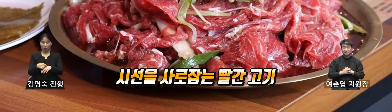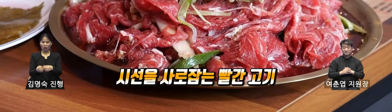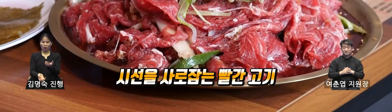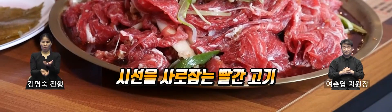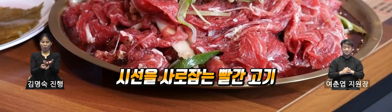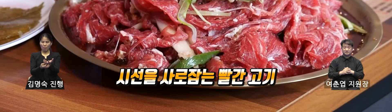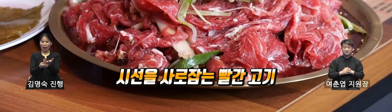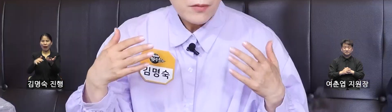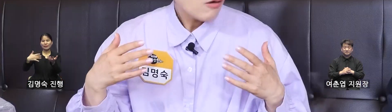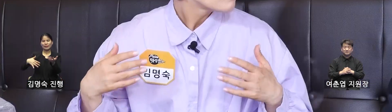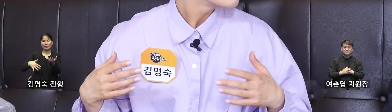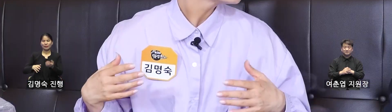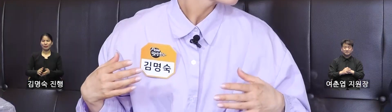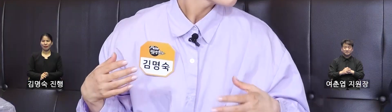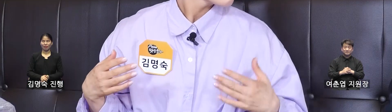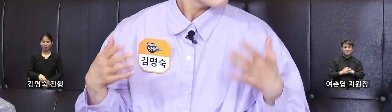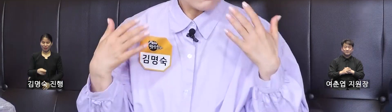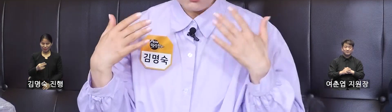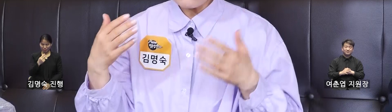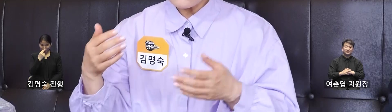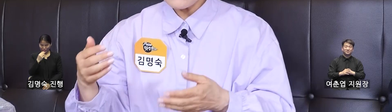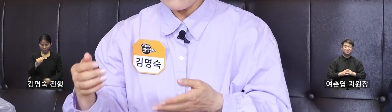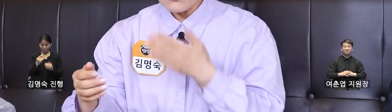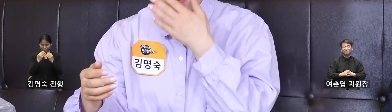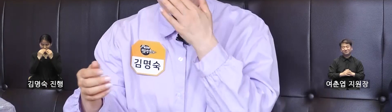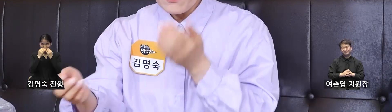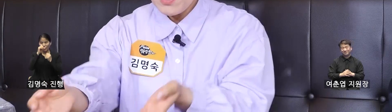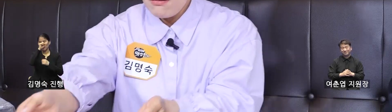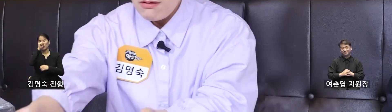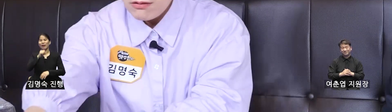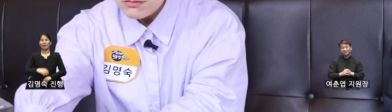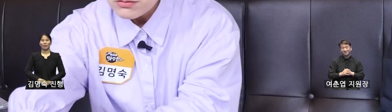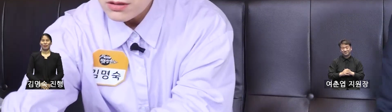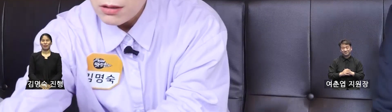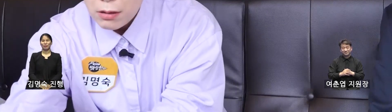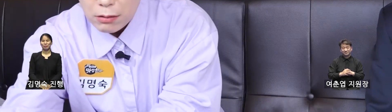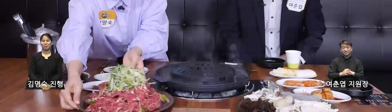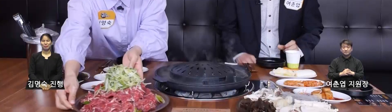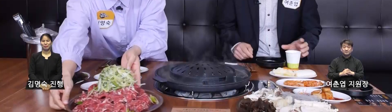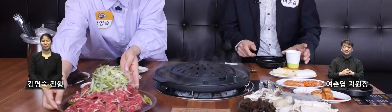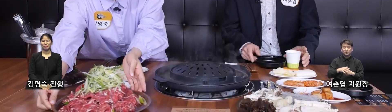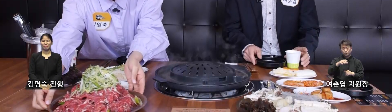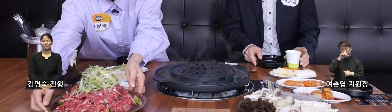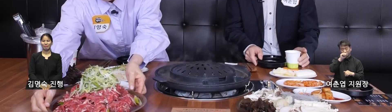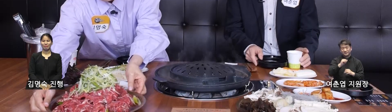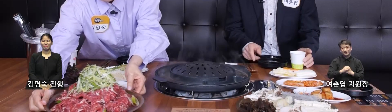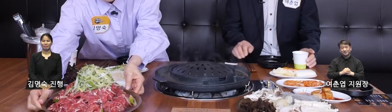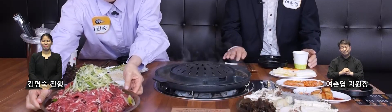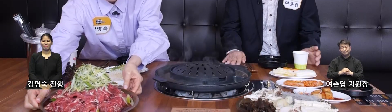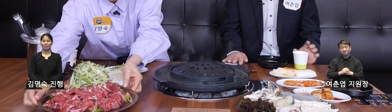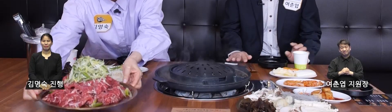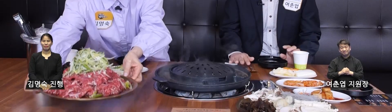올라가지도 않았는데요. 네. 아, 냄새 이거 너무 좋네요. 네. 근데 좋습니다. 우와,